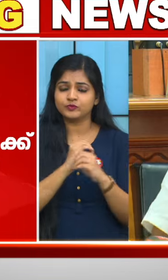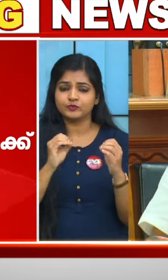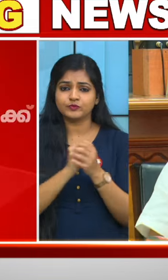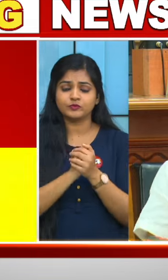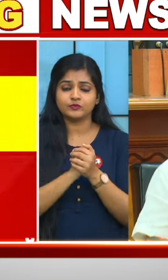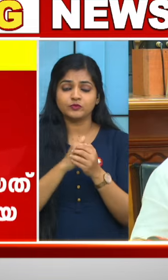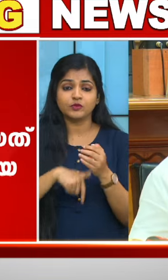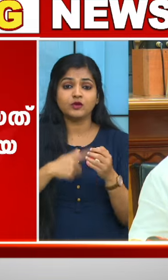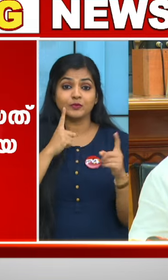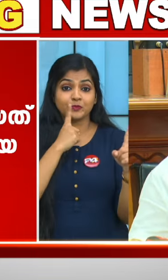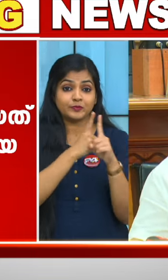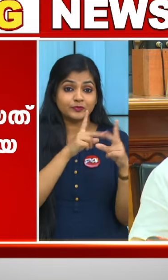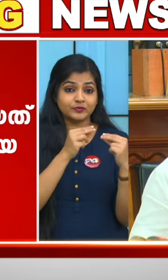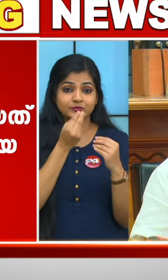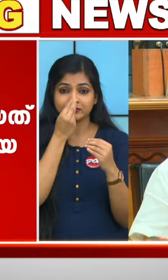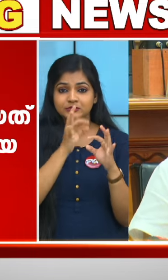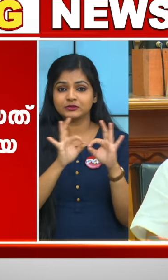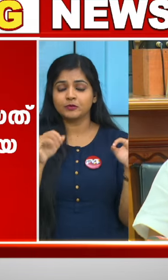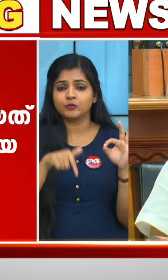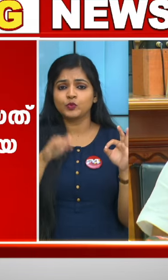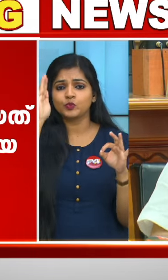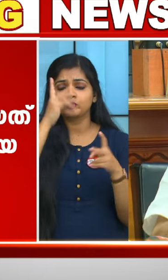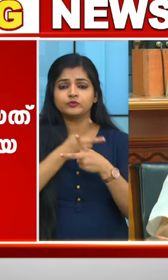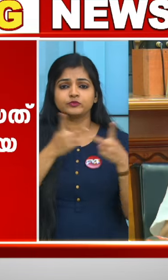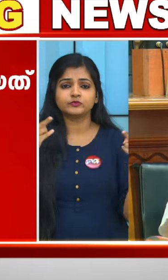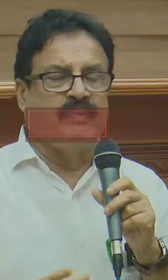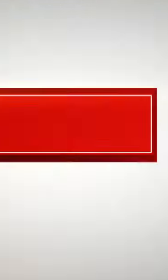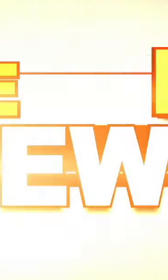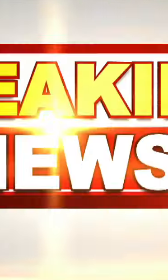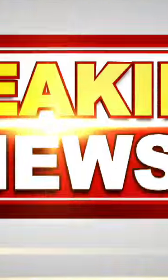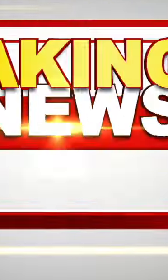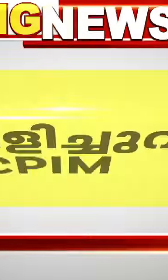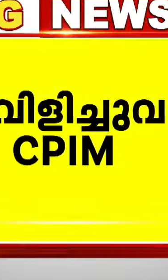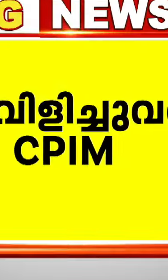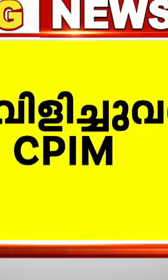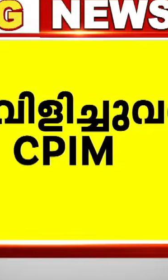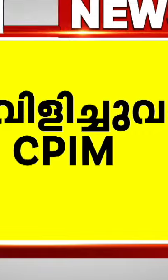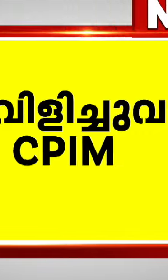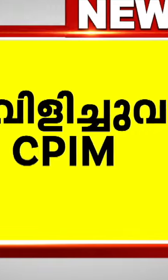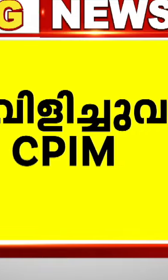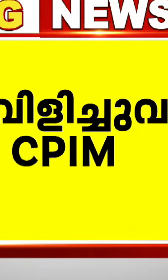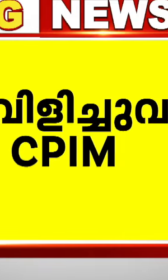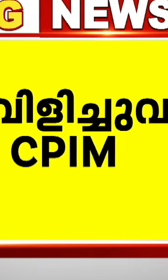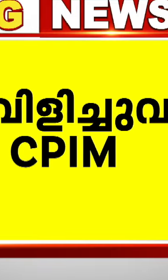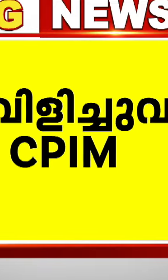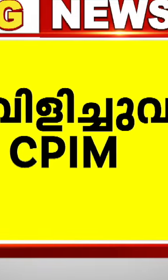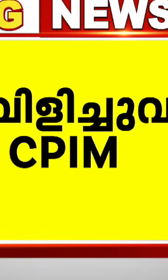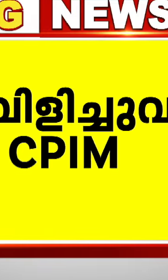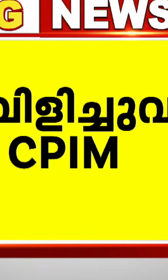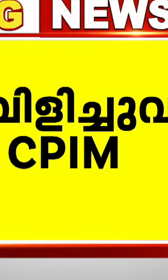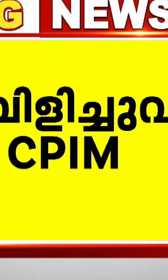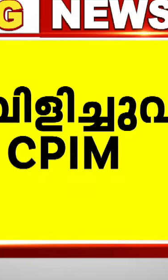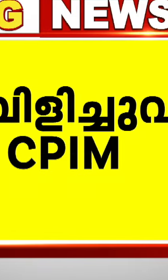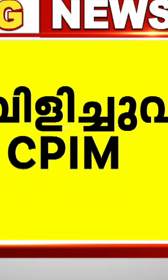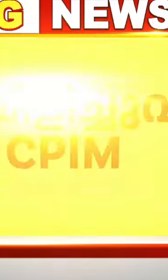പത്രത്തിൽ അത് വലിയൊരു വാർത്ത. അപ്പൊ അതൊന്നും നമ്മൾ ഒരു പോസിറ്റീവായിട്ട് എടുക്കണം, ഒന്ന് നെഗറ്റീവായിട്ട് പോവല്ലോ. അങ്ങനെ എല്ലാം